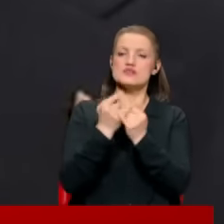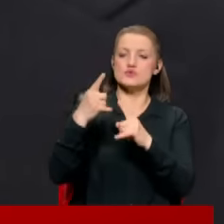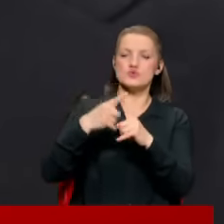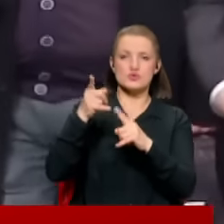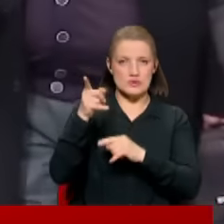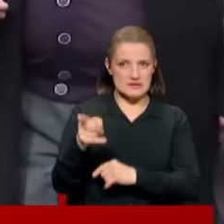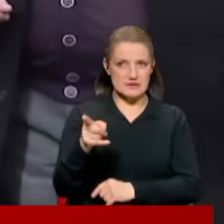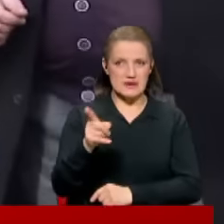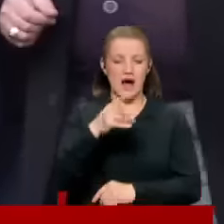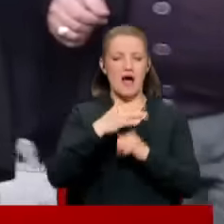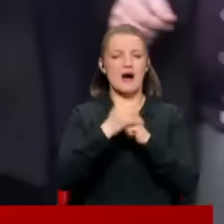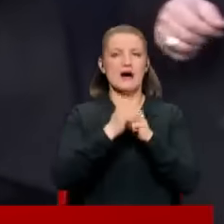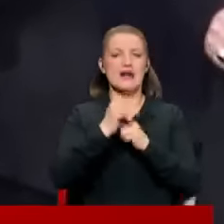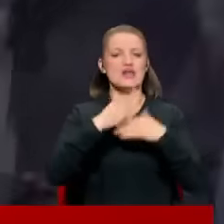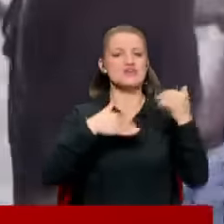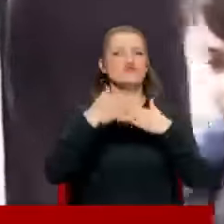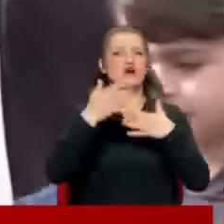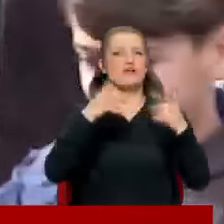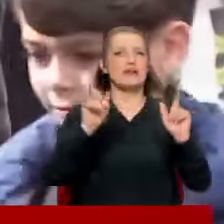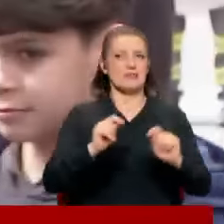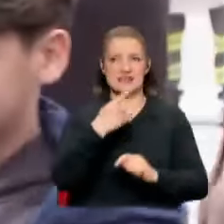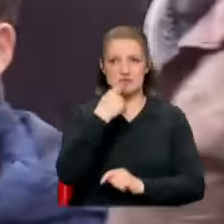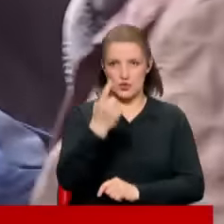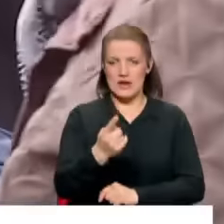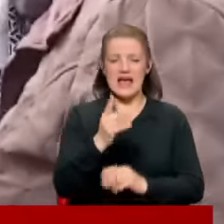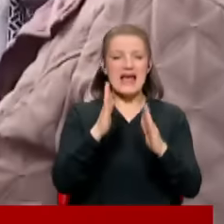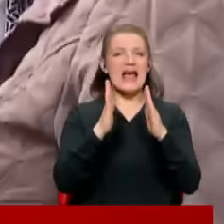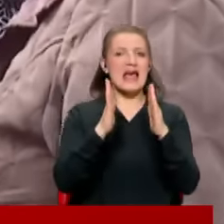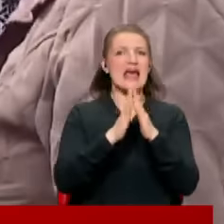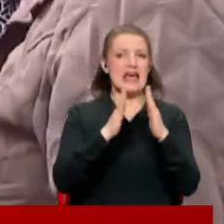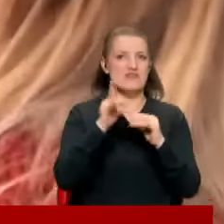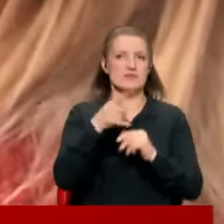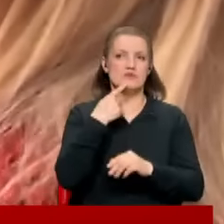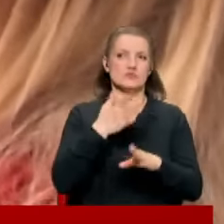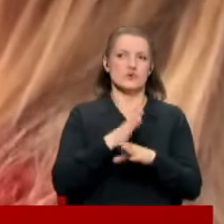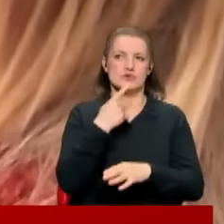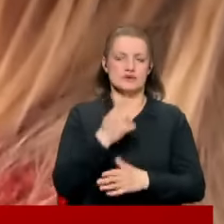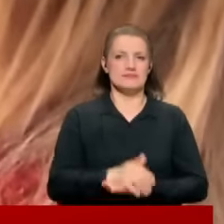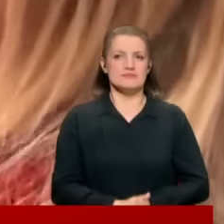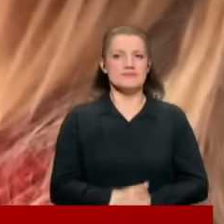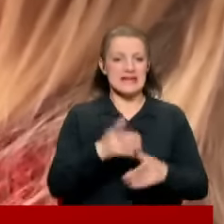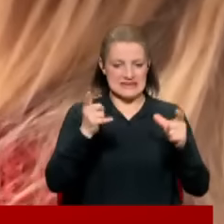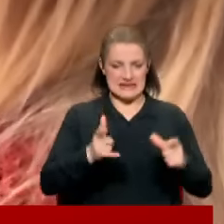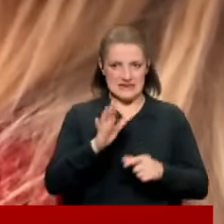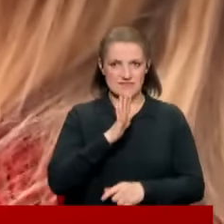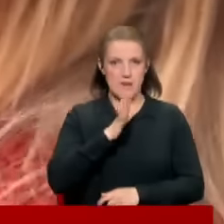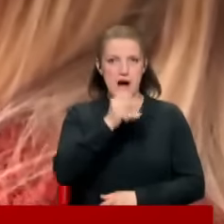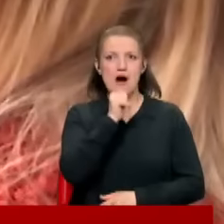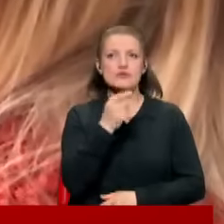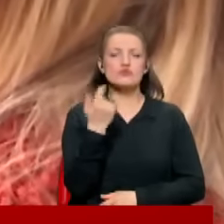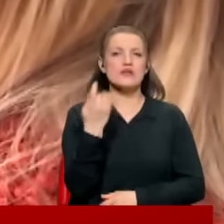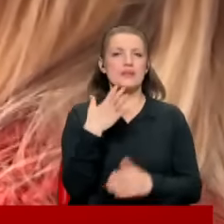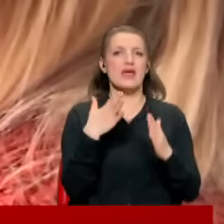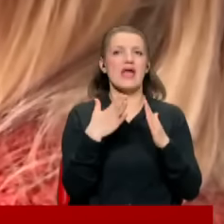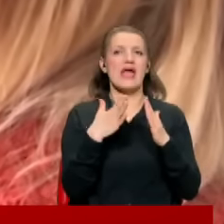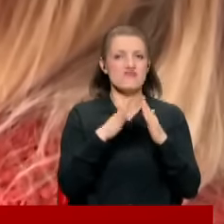Turgut Altınok'un Antalya'da inşaat yaptırdığını söyleyerek konut iddiasını doğruladı. Yeriniz var mı daha doğrusu 600 konut Antalya'da?